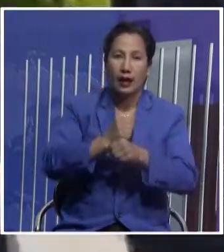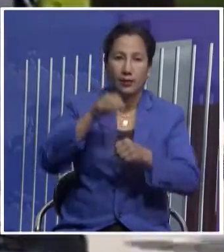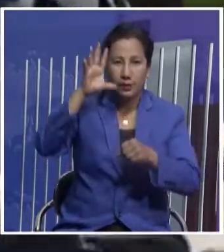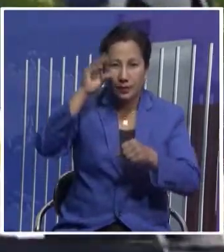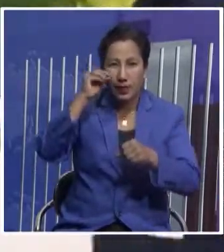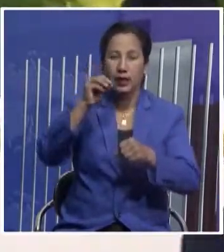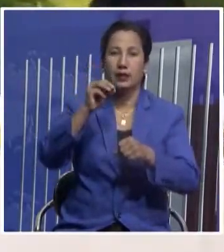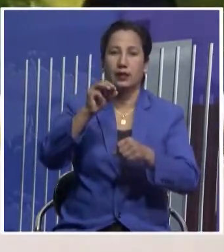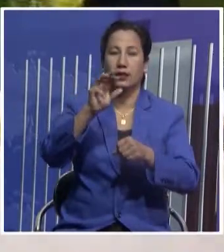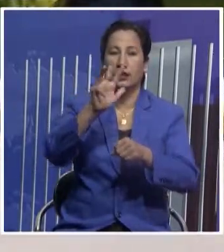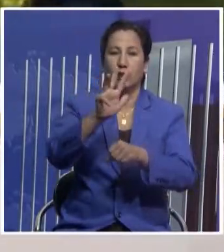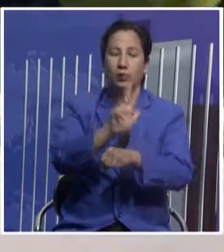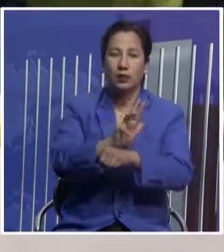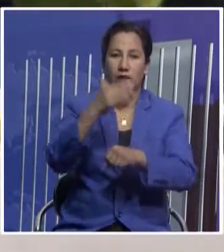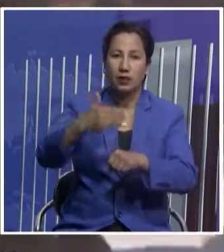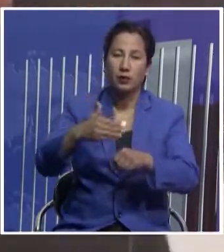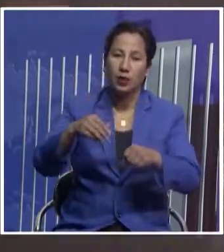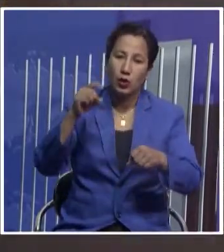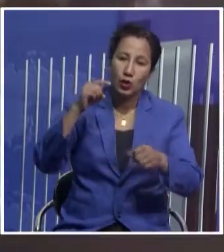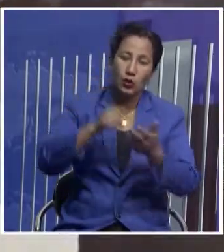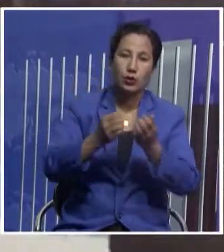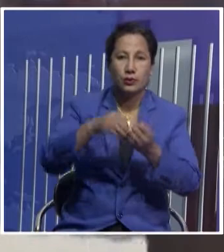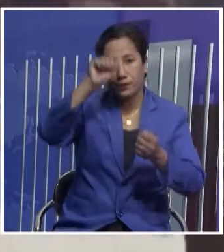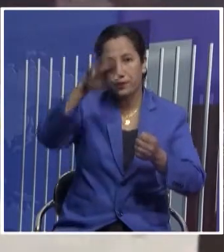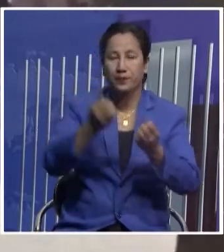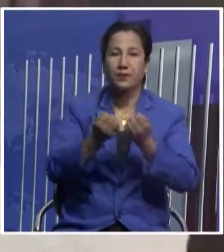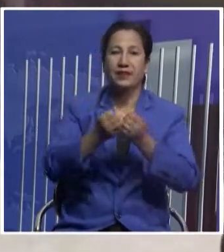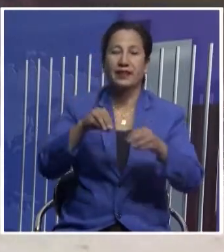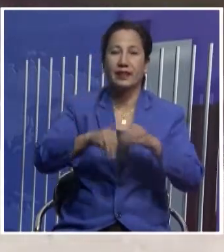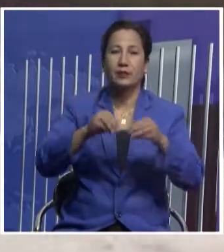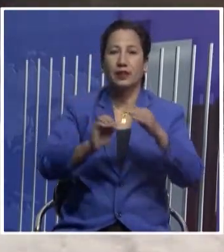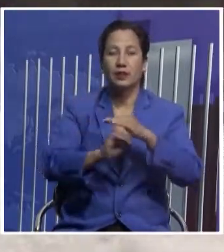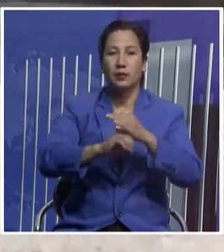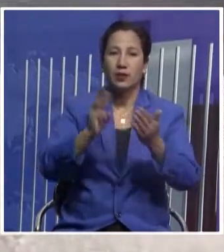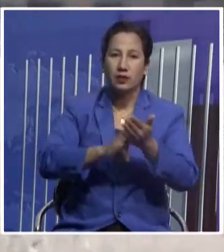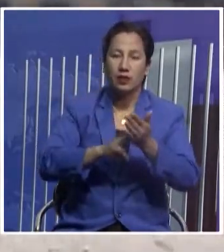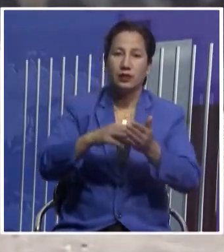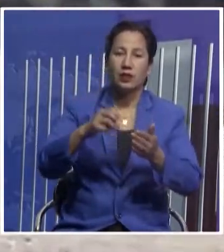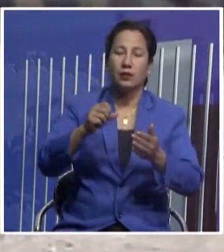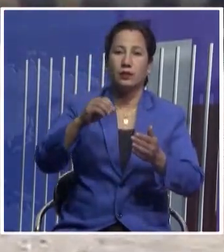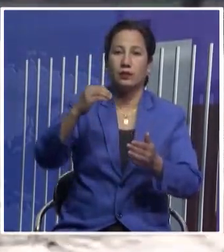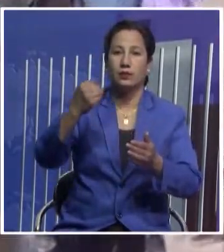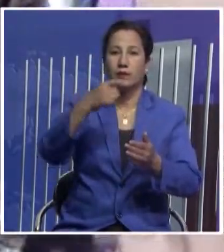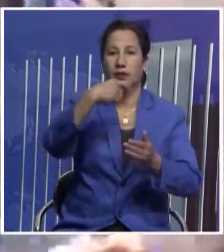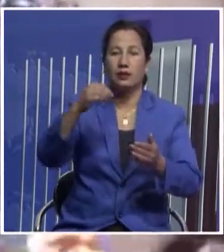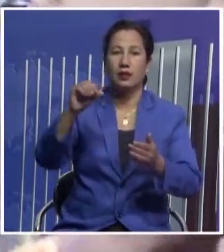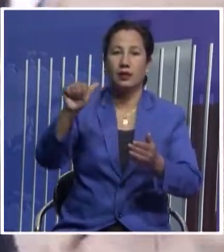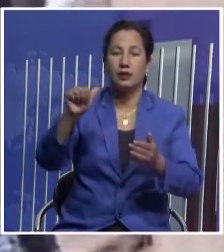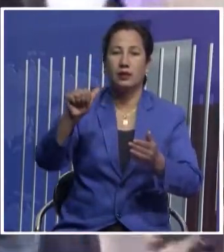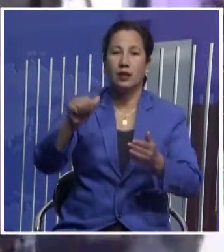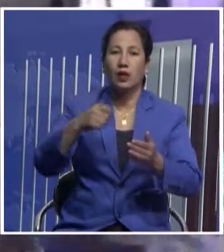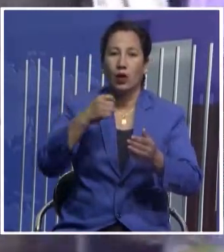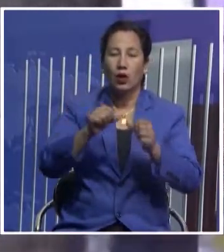बजेसम्म कायम हुने जानकारी दिएको छ निर्वाचन समितिका सदस्य एवं अधिवक्ता तेज नारायण रावलका अनुसार